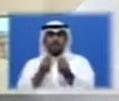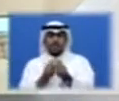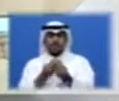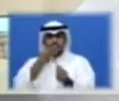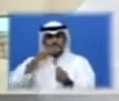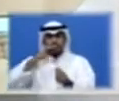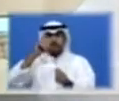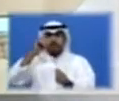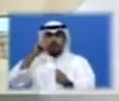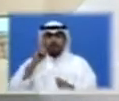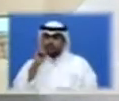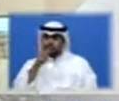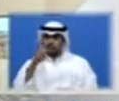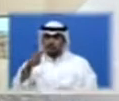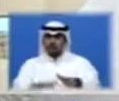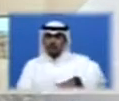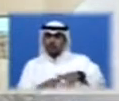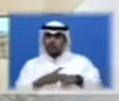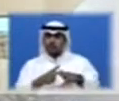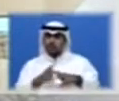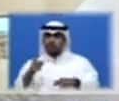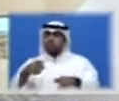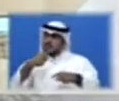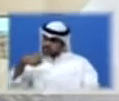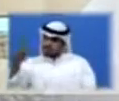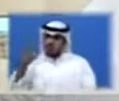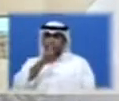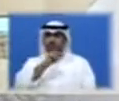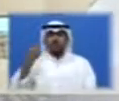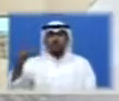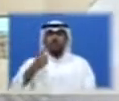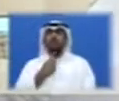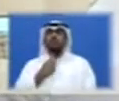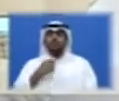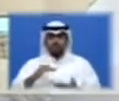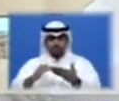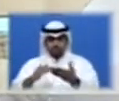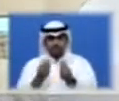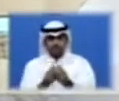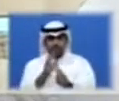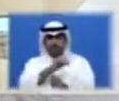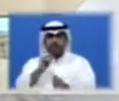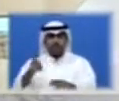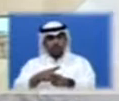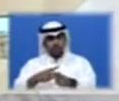سموه، وهذا الشيء أيضا هو تكريم لدولة الكويت،